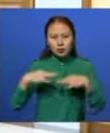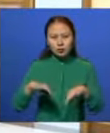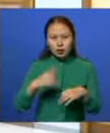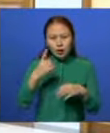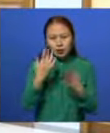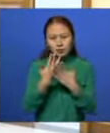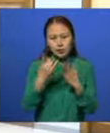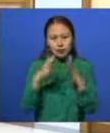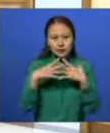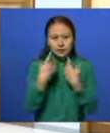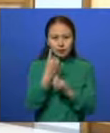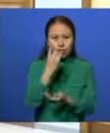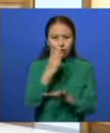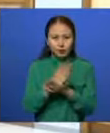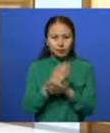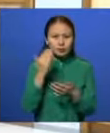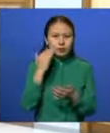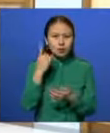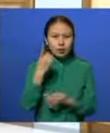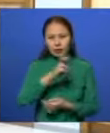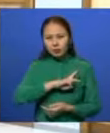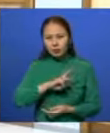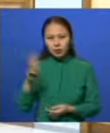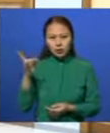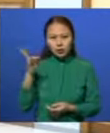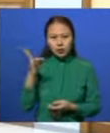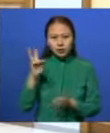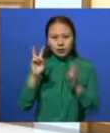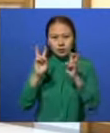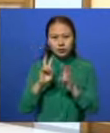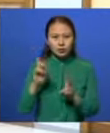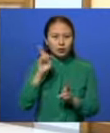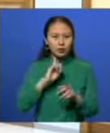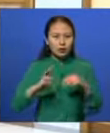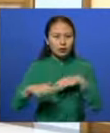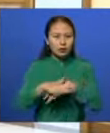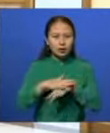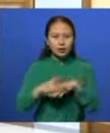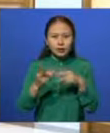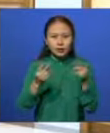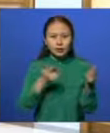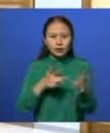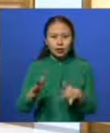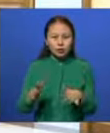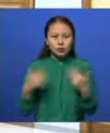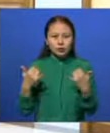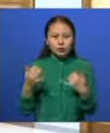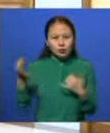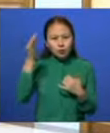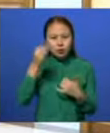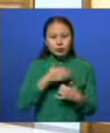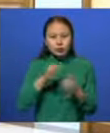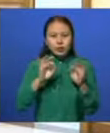бар деп есептесек, сатылымда қазір кемінде 1 миллион автоорындық болу керек. Бұған нарық дайын емес. Осы мәселелерді ескере отырып, жаңа